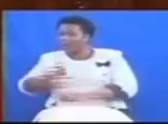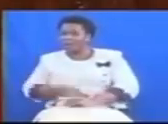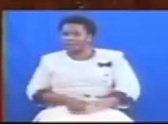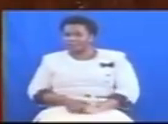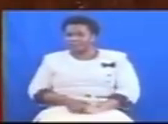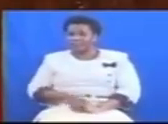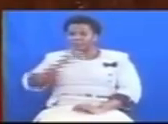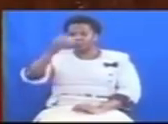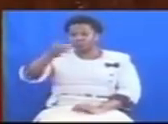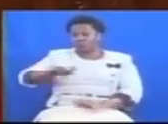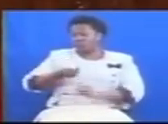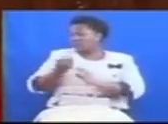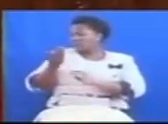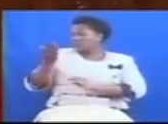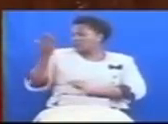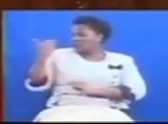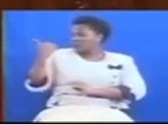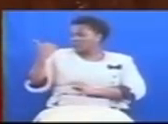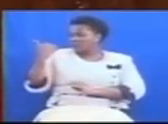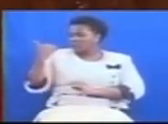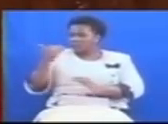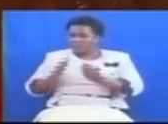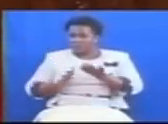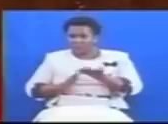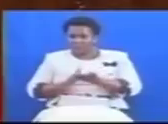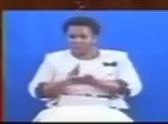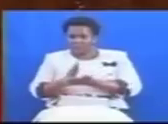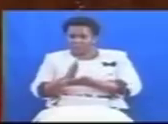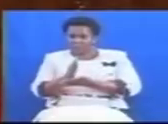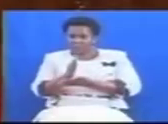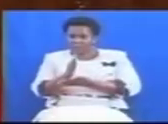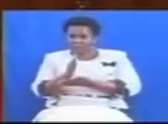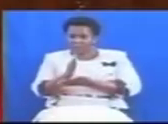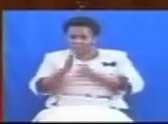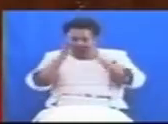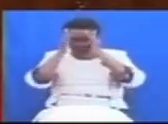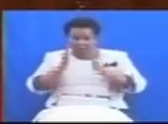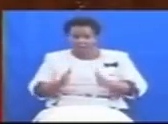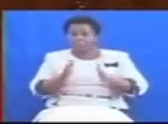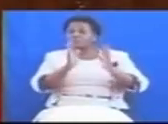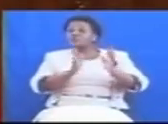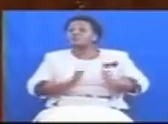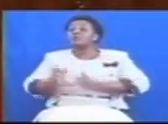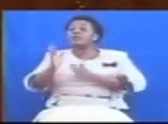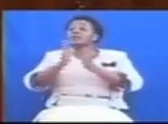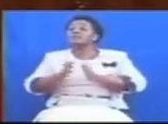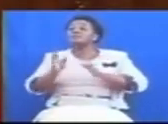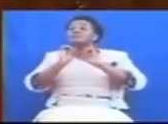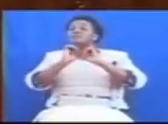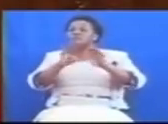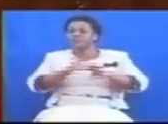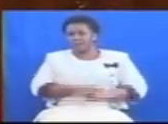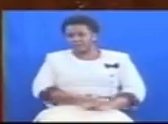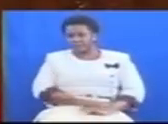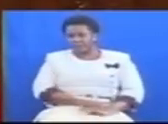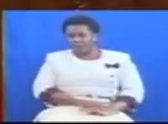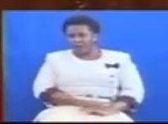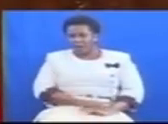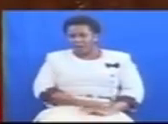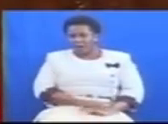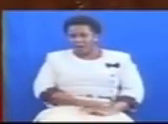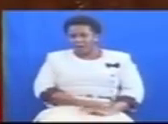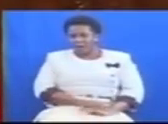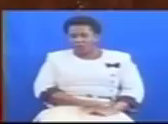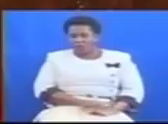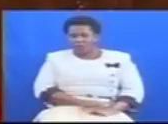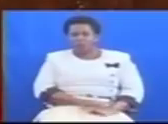mwezi uliopita zimepitisha rasmi utaratibu mpya rasmi wa kushughulikia